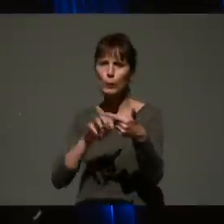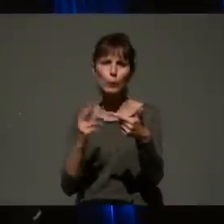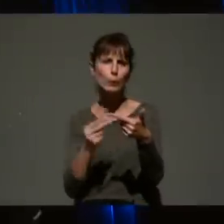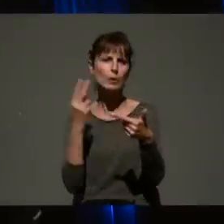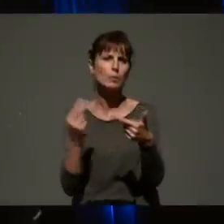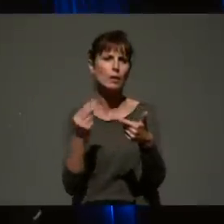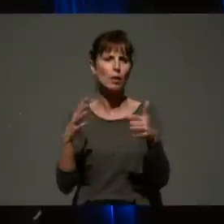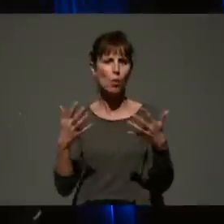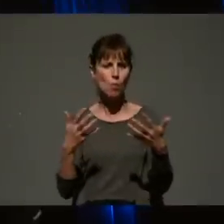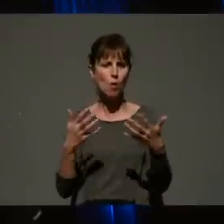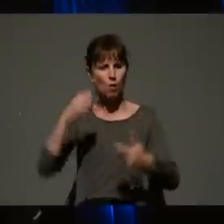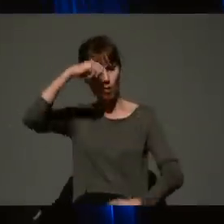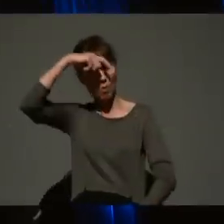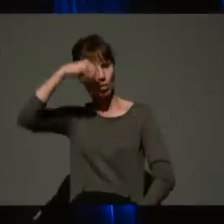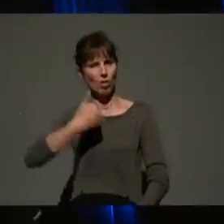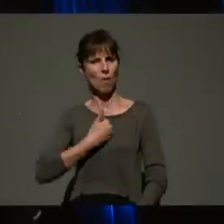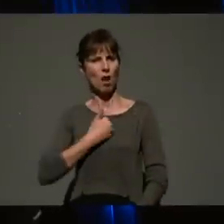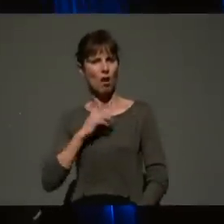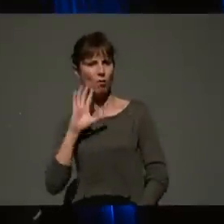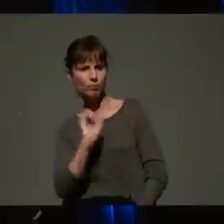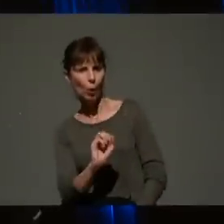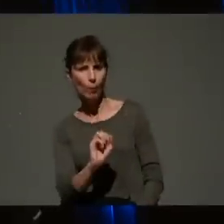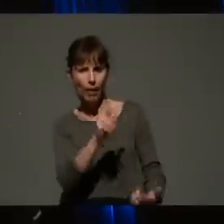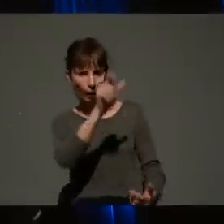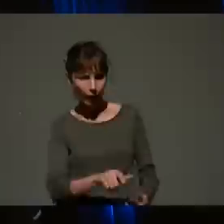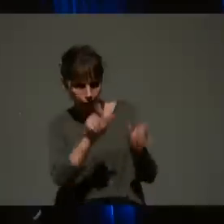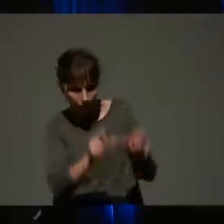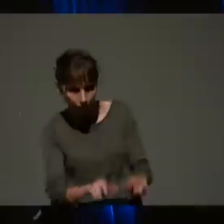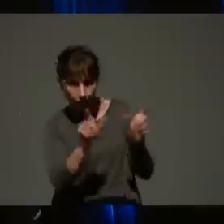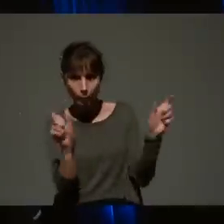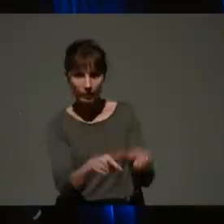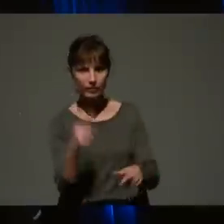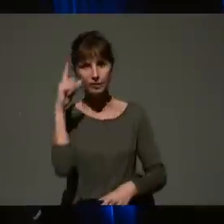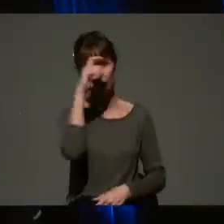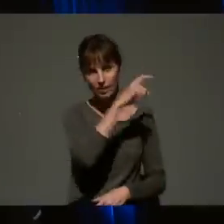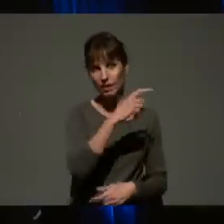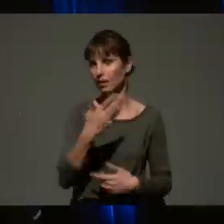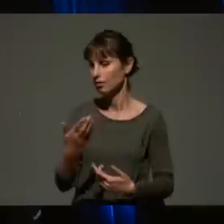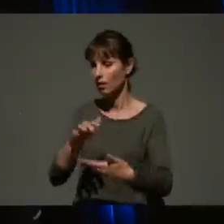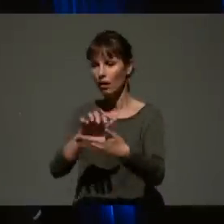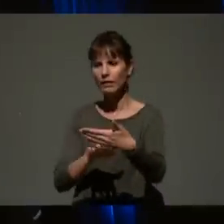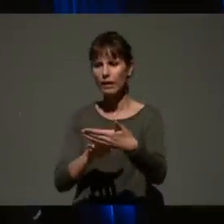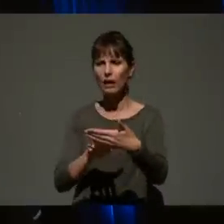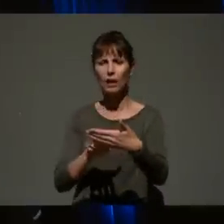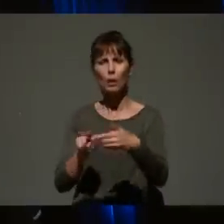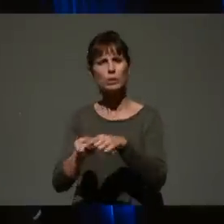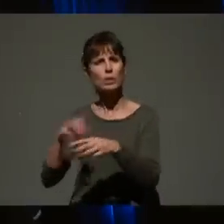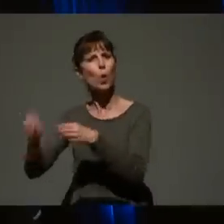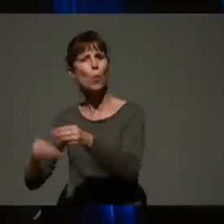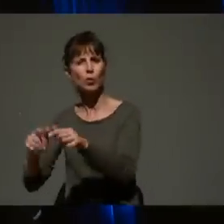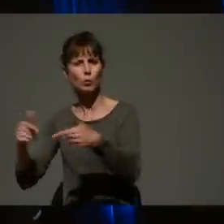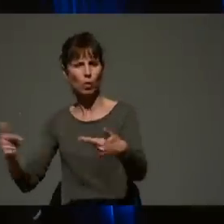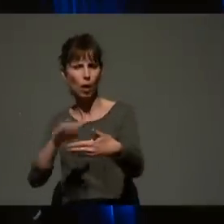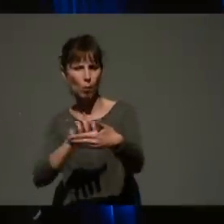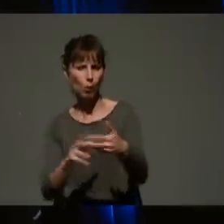du repérage de la testostérone. Et pour faire simple et aller au bout du bout, eh bien, cet article qui avait été repris dans Le Monde, il précisait bien, en